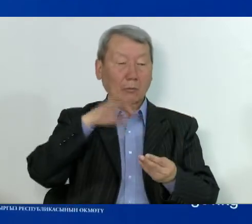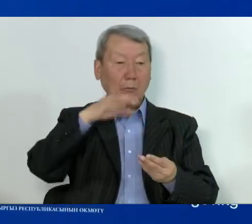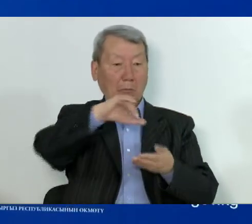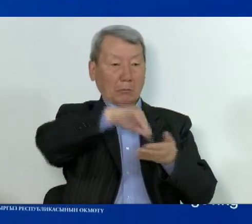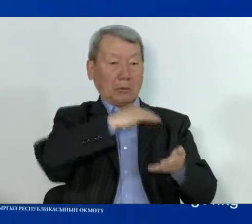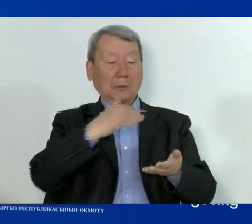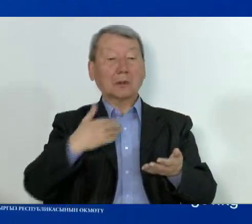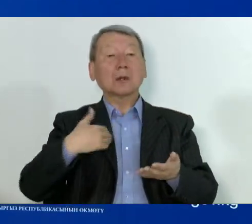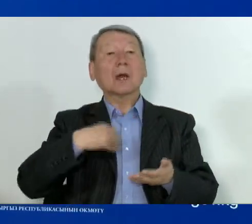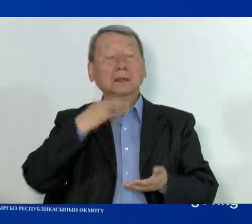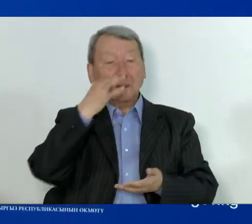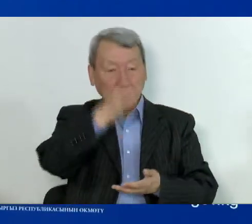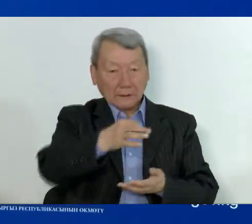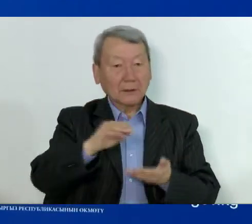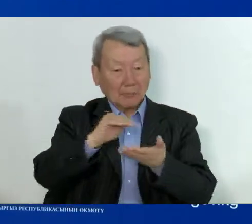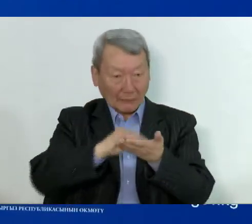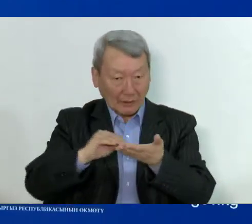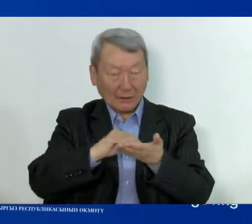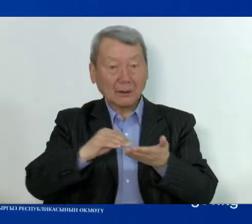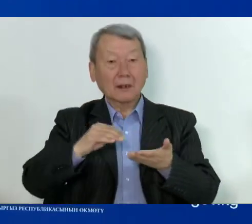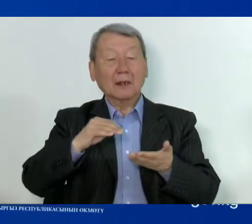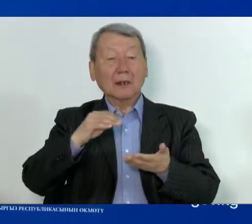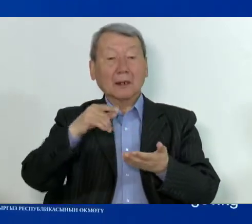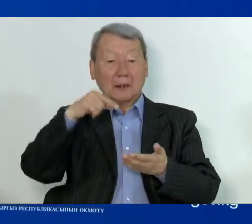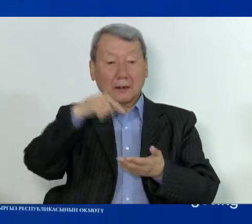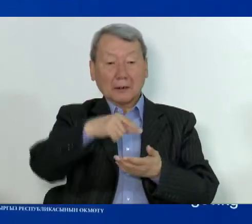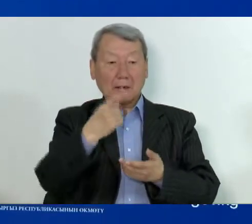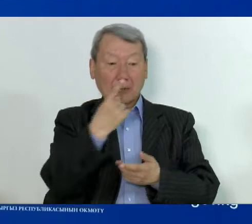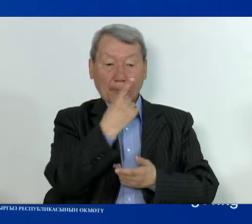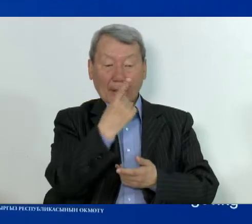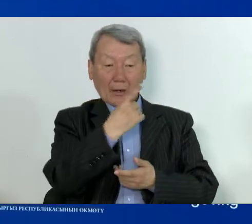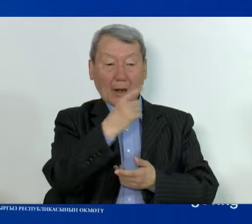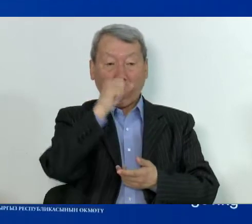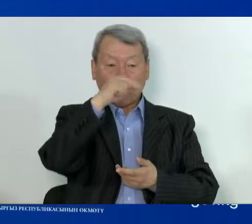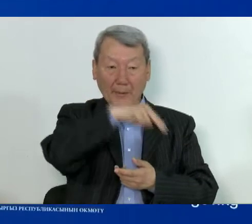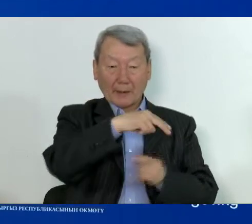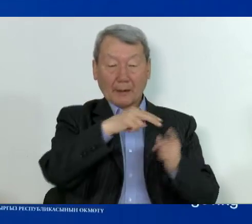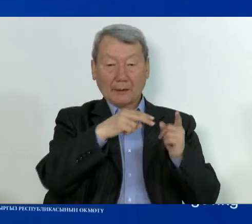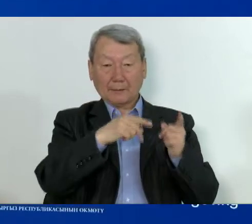я еще раз повторяю, что мы с 1 апреля